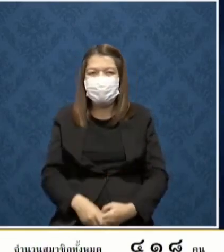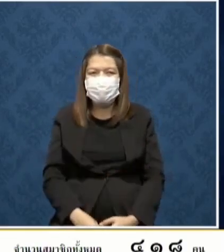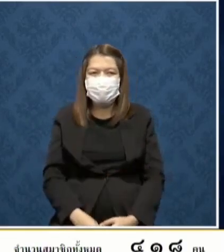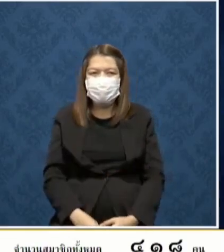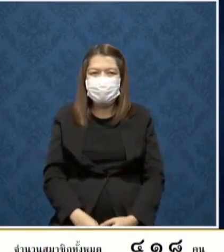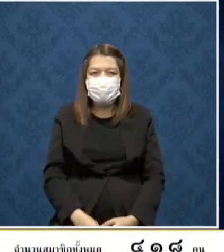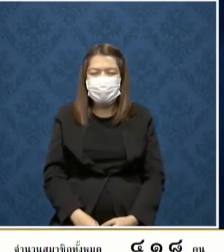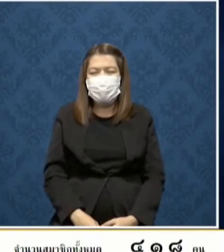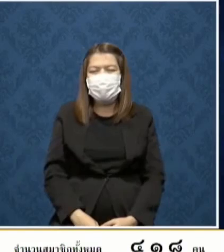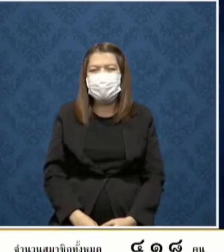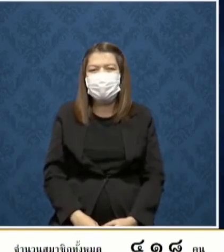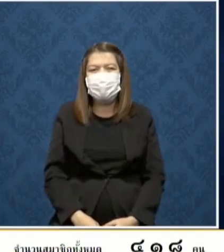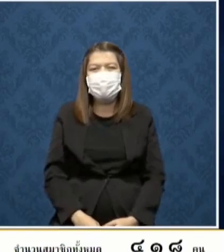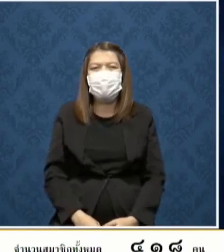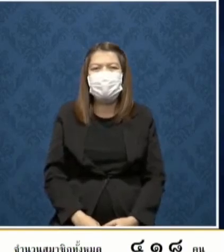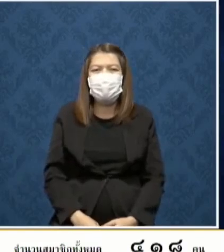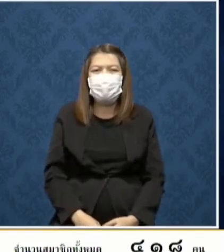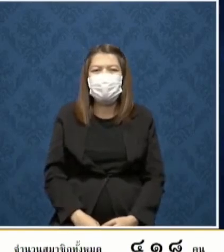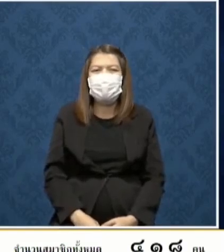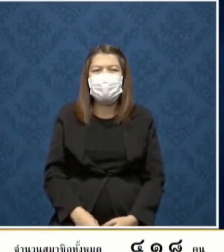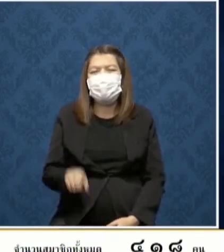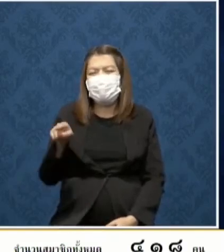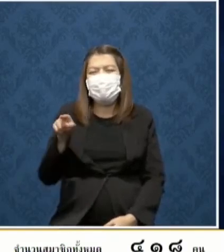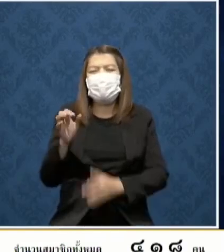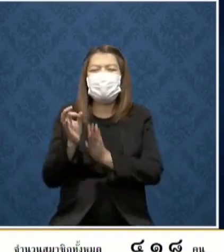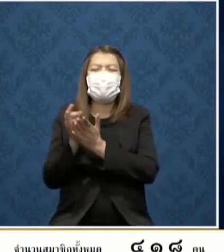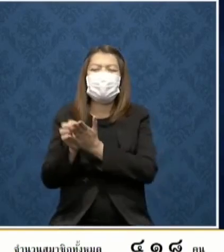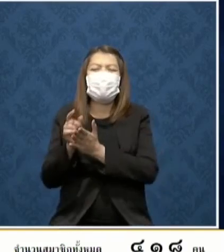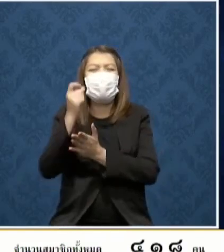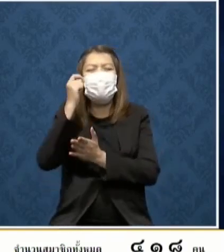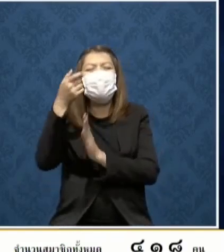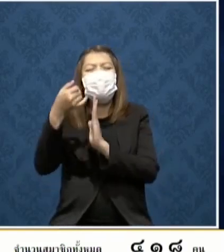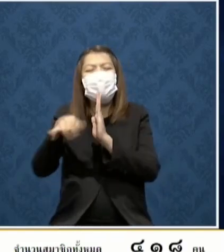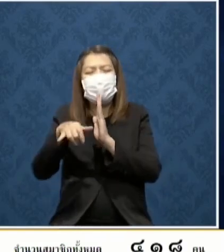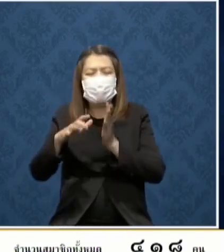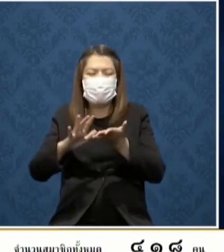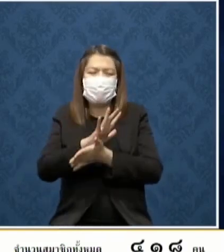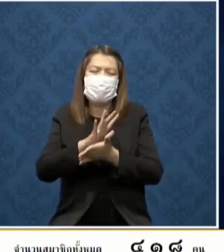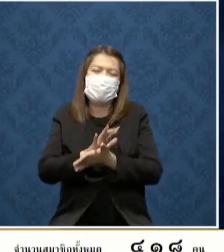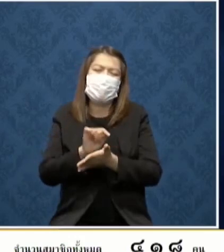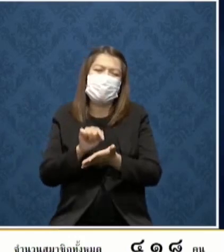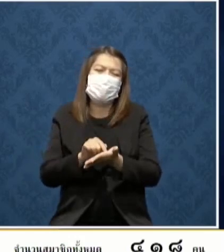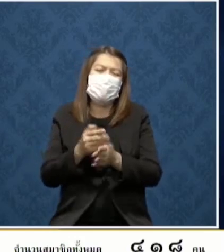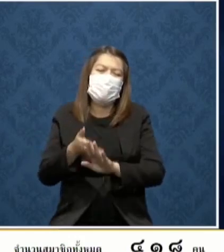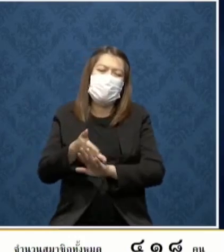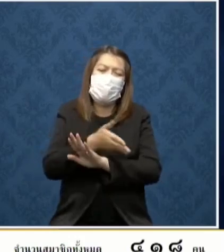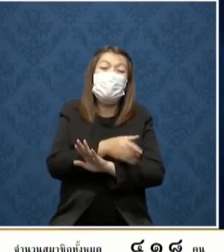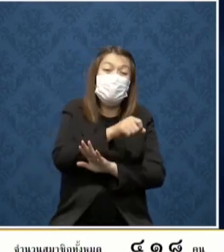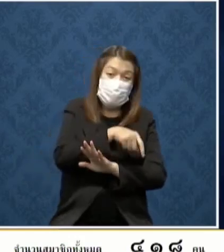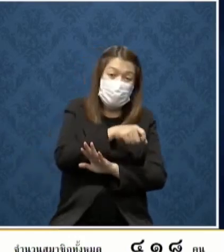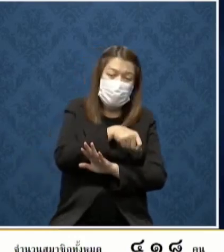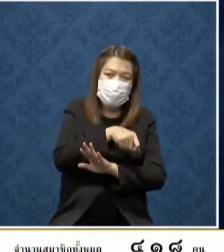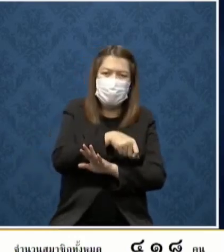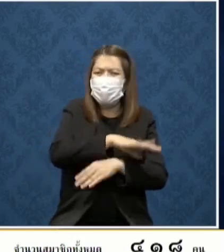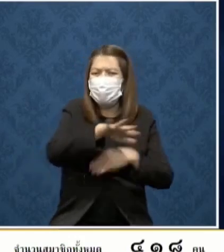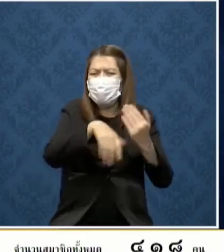ชี้แงใทำนองทบอกว CSLC LA เขาตาย spillieni ทั้งหม เขวกอนทจะส่อม ทั้งหมด